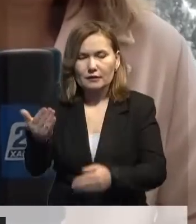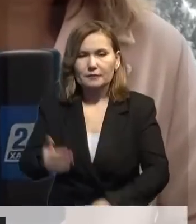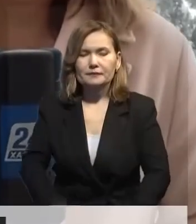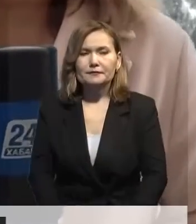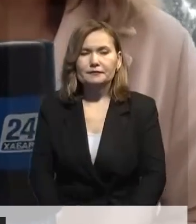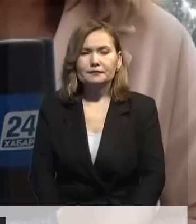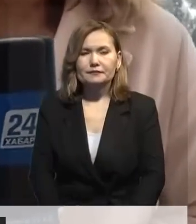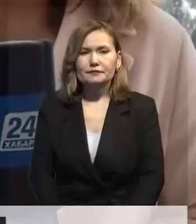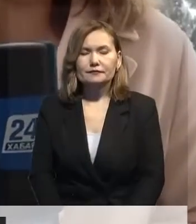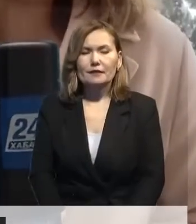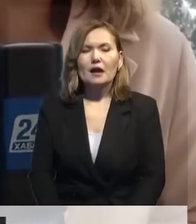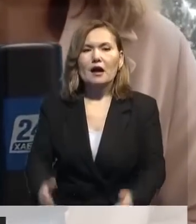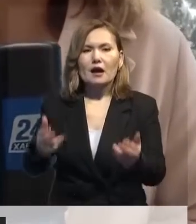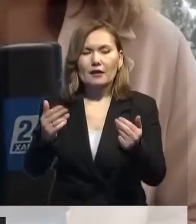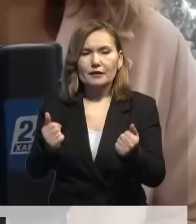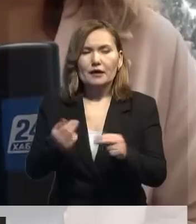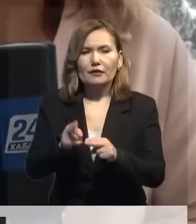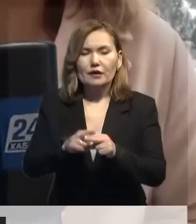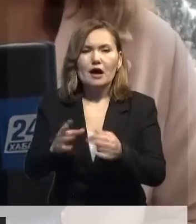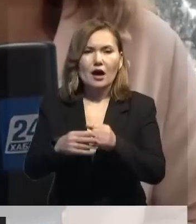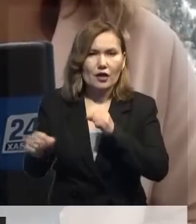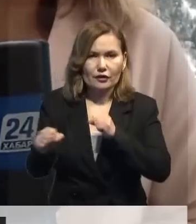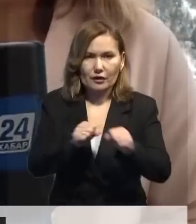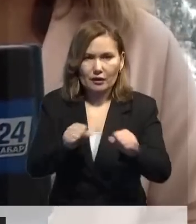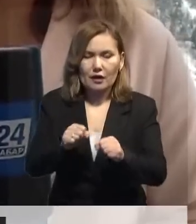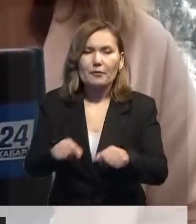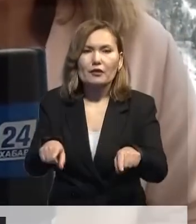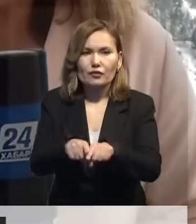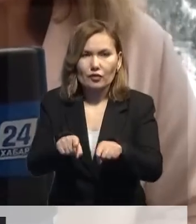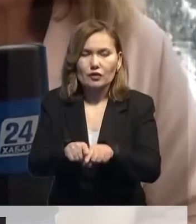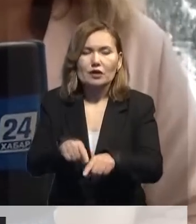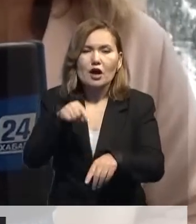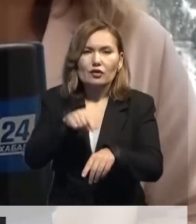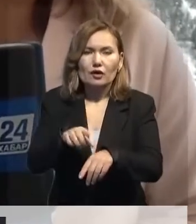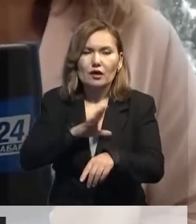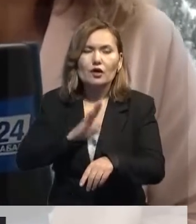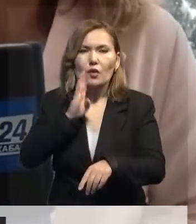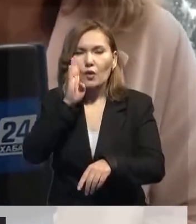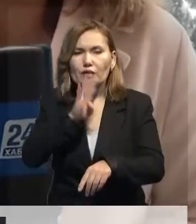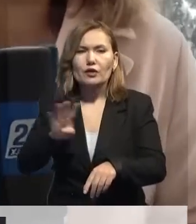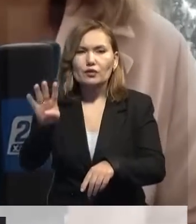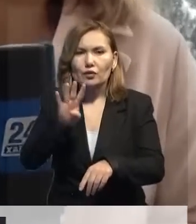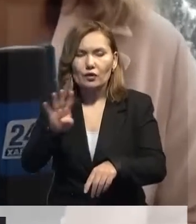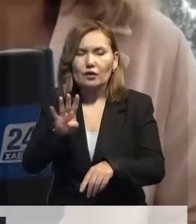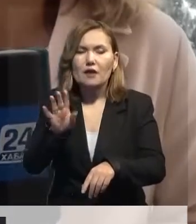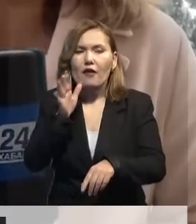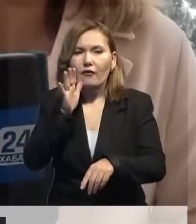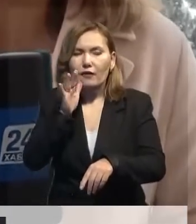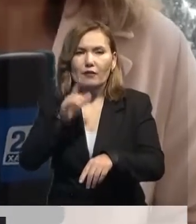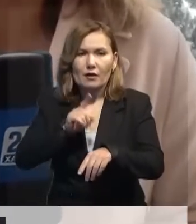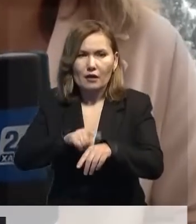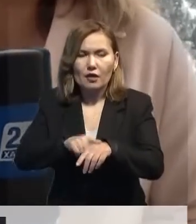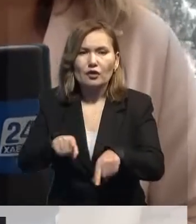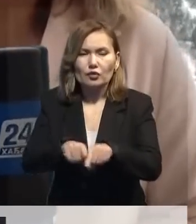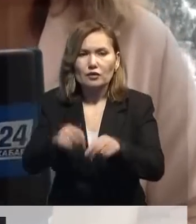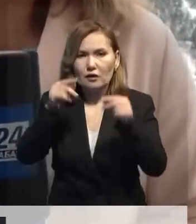Меруерт. Енді бізге әсері әрине Шығыс Ақтеңіздегі секілді емес. Таңғы 4-те неге тұрғанымды түсінбедім. Хабарламаға